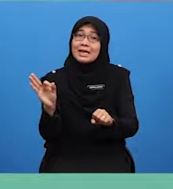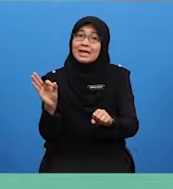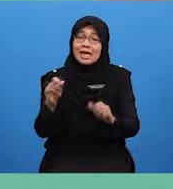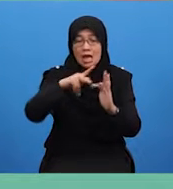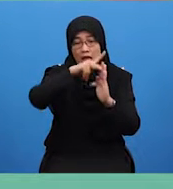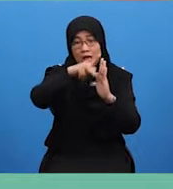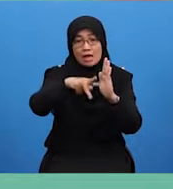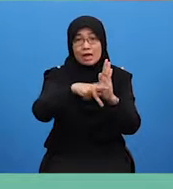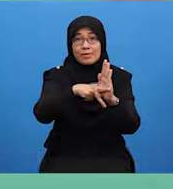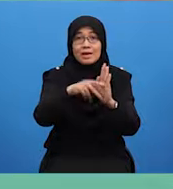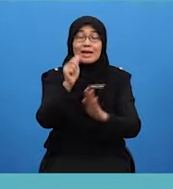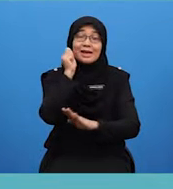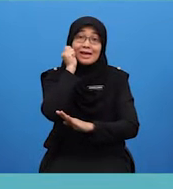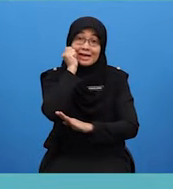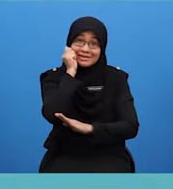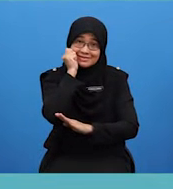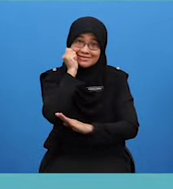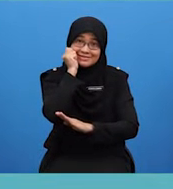prahaid dalam kita haid.